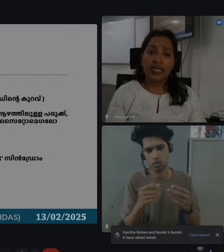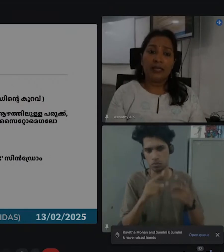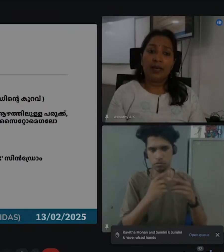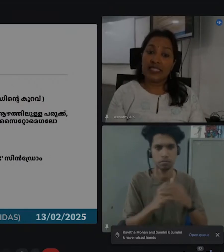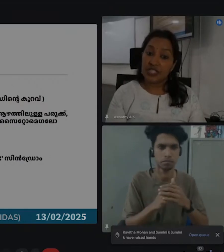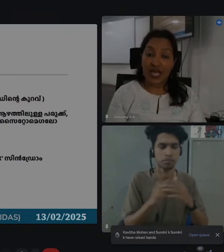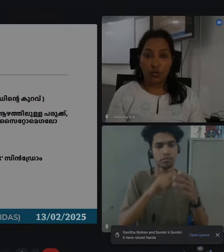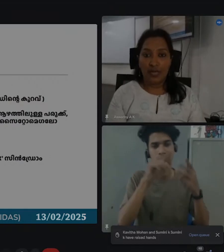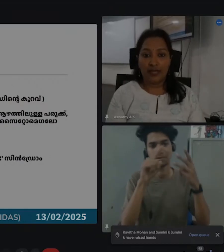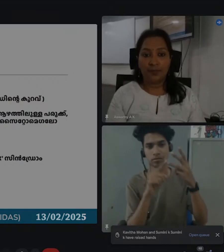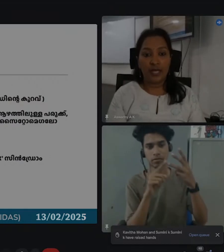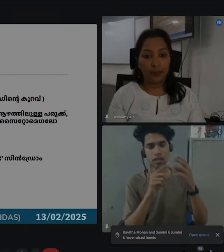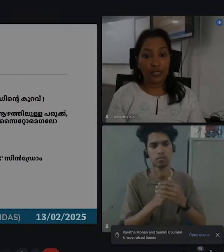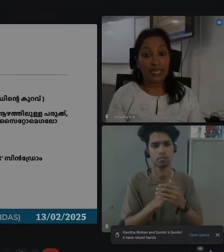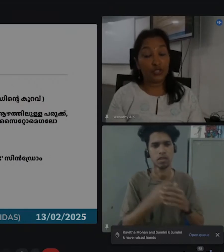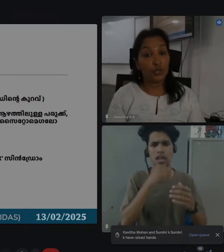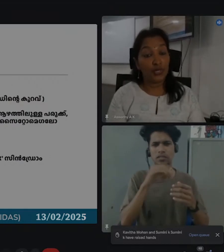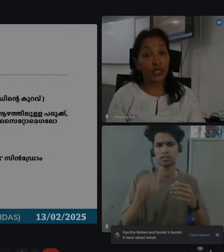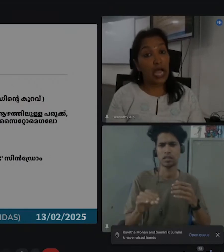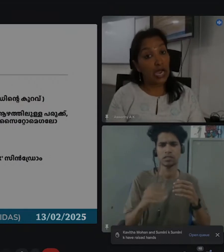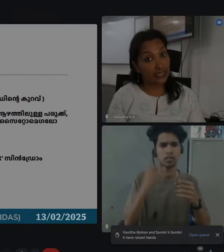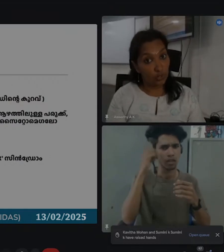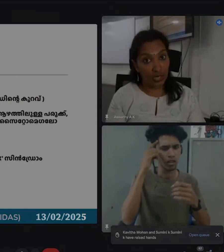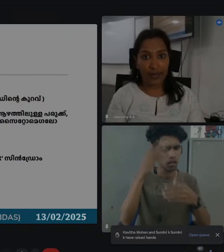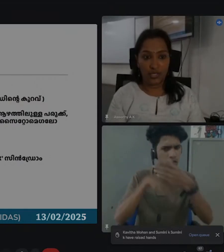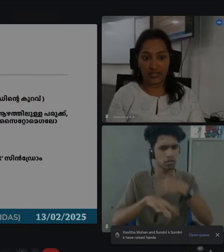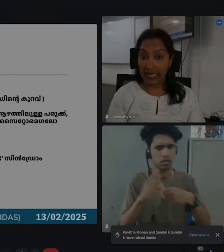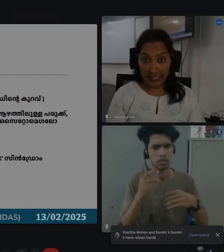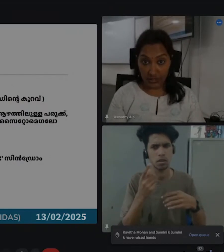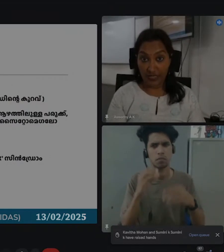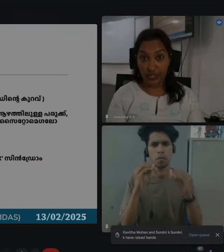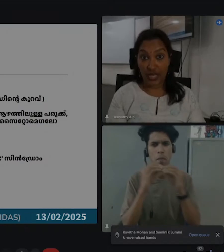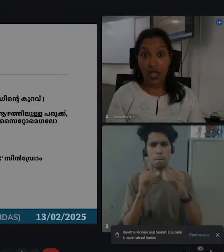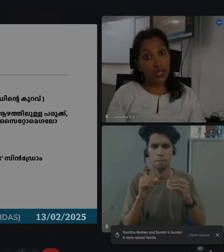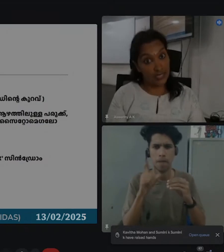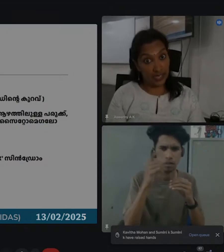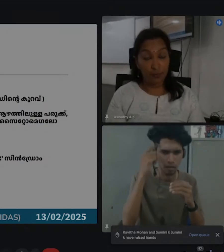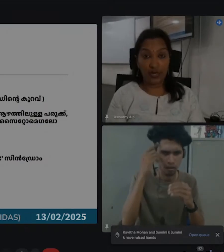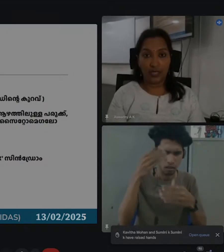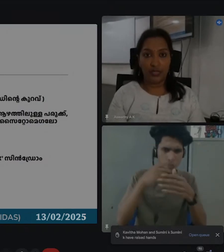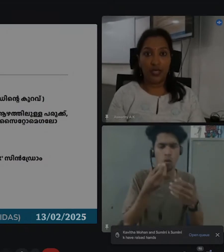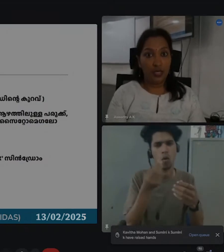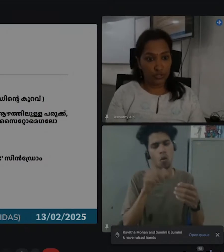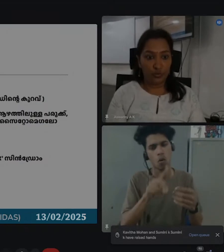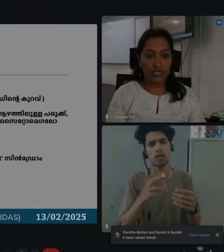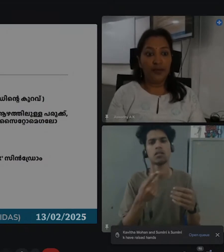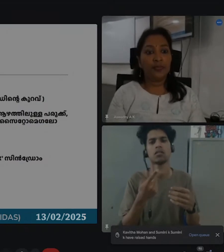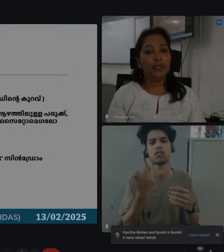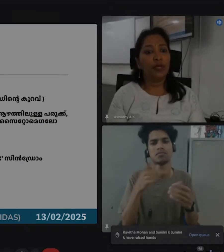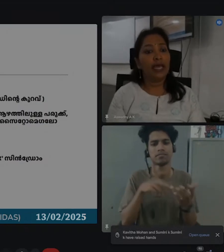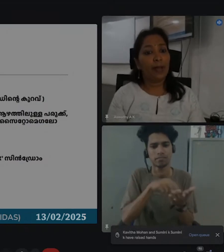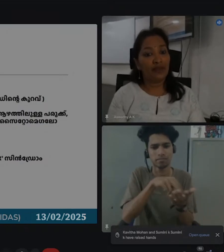കുട്ടിക്കാലത്തെ മസ്തിഷ്കാണ്, അതുപോലെ തലച്ചോറിനുണ്ടാകുന്ന ആഴത്തിലുള്ള പരുക്ക്, വീഴുക, അത് കാരണം ഉണ്ടാകുന്ന